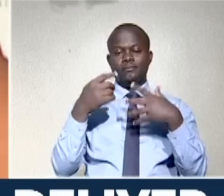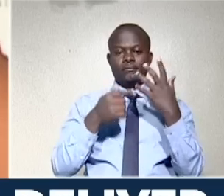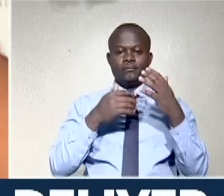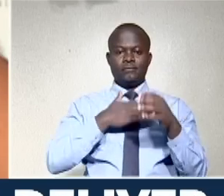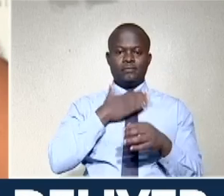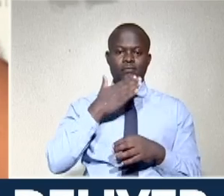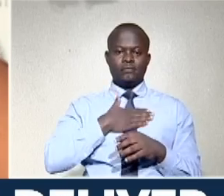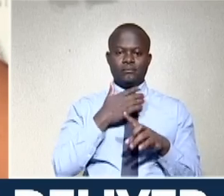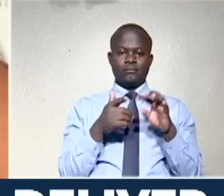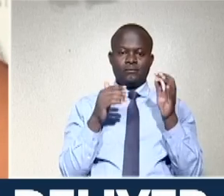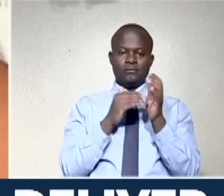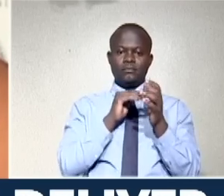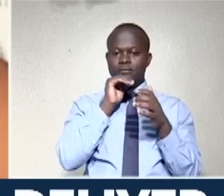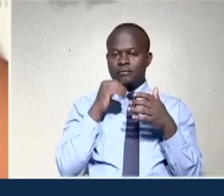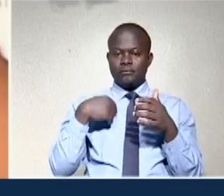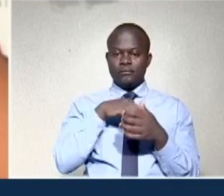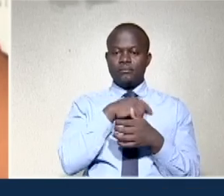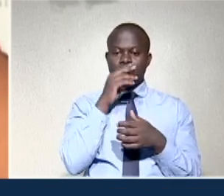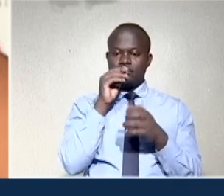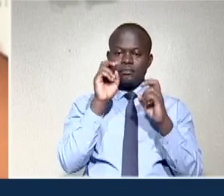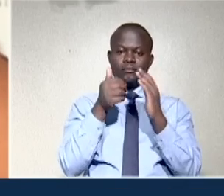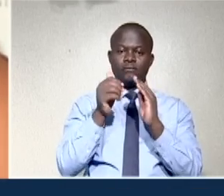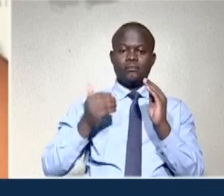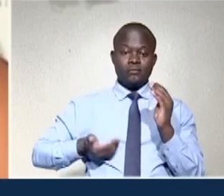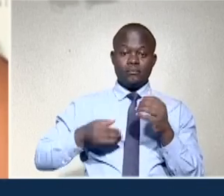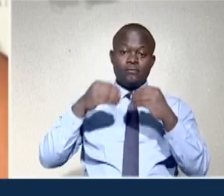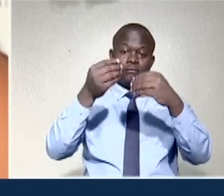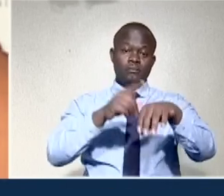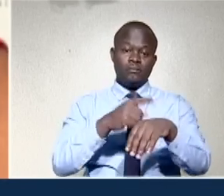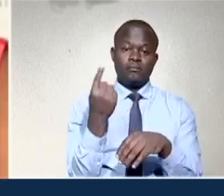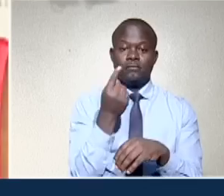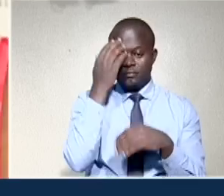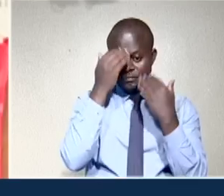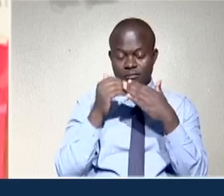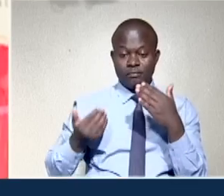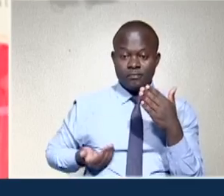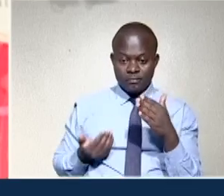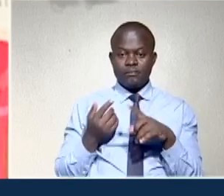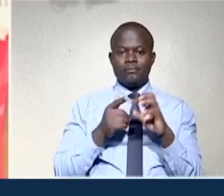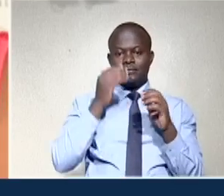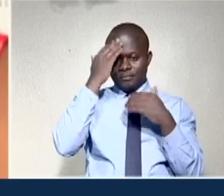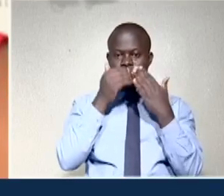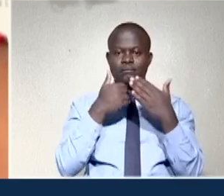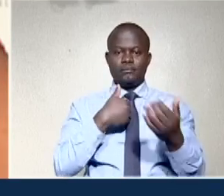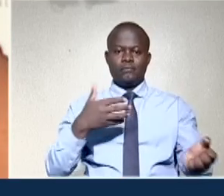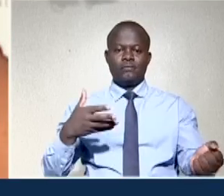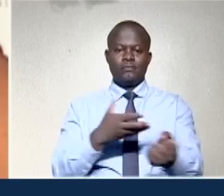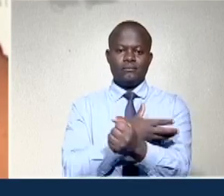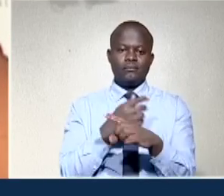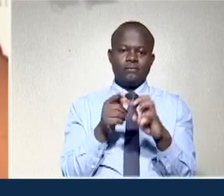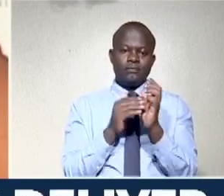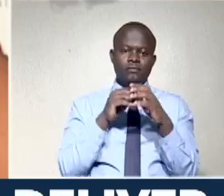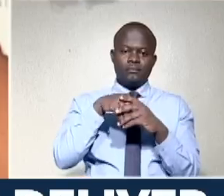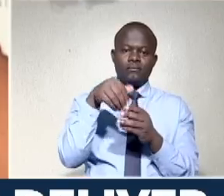kwishimirwa. Ariko ntago twavuga ngo abo bagore bahawe uwo mwanya gusa kuko ari abagore, ahubwo nuko bafite ubushobozi. Ndetse muri